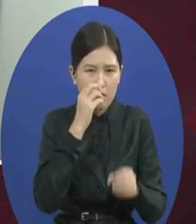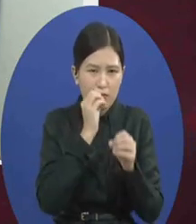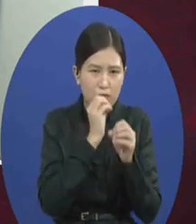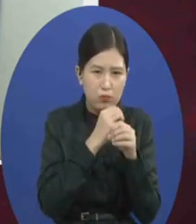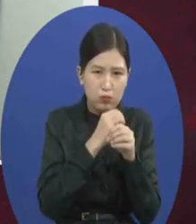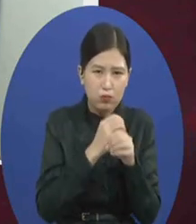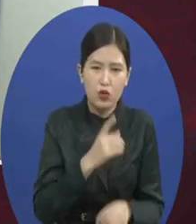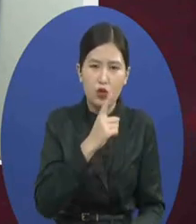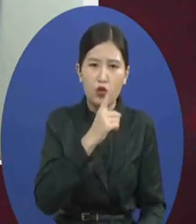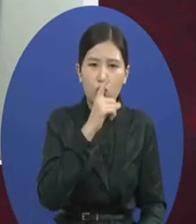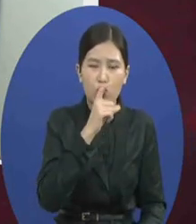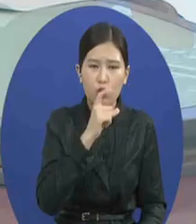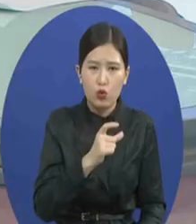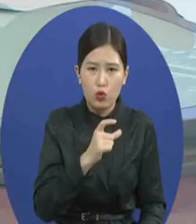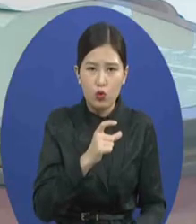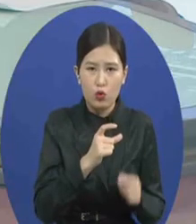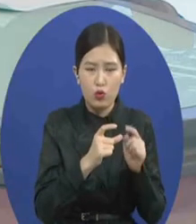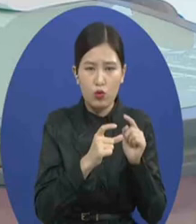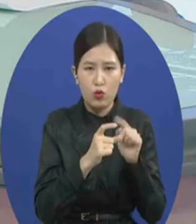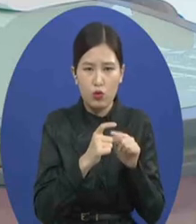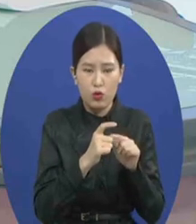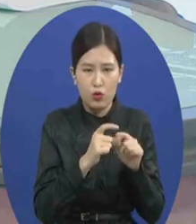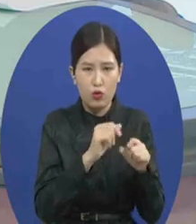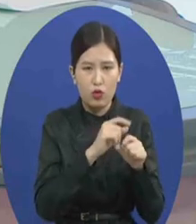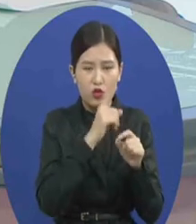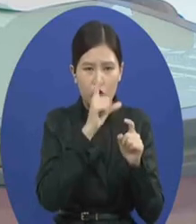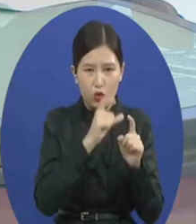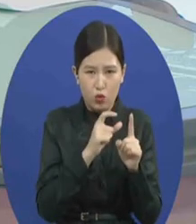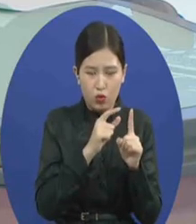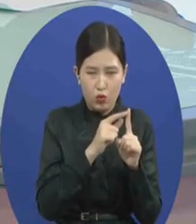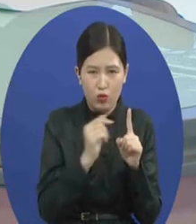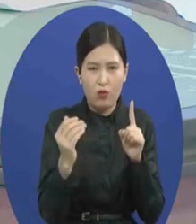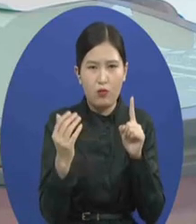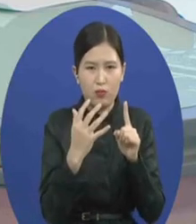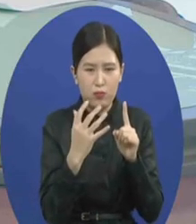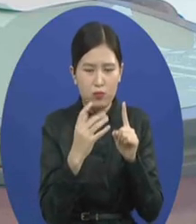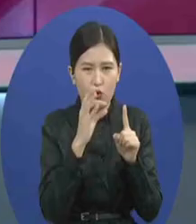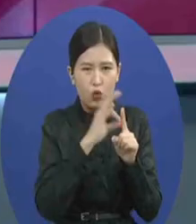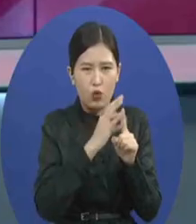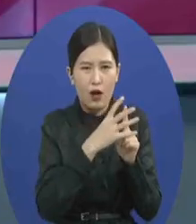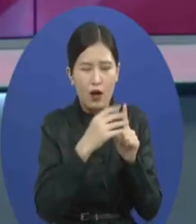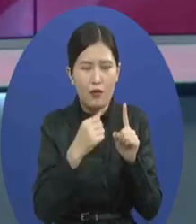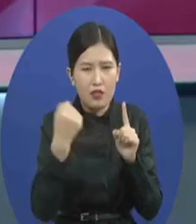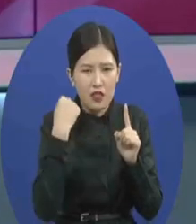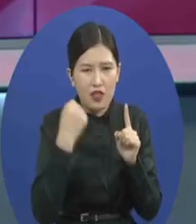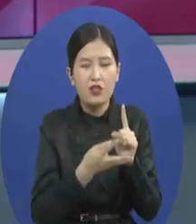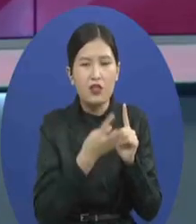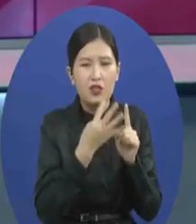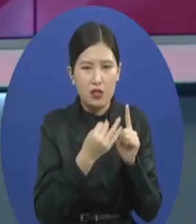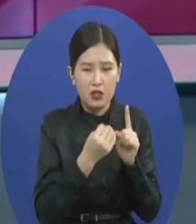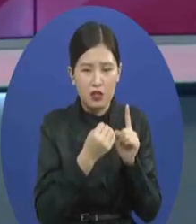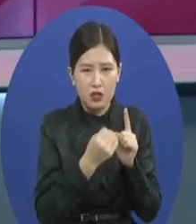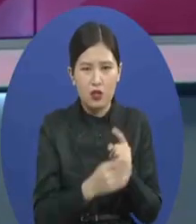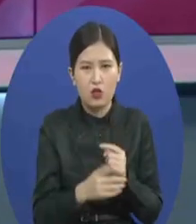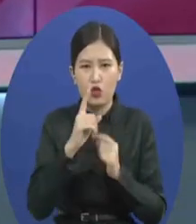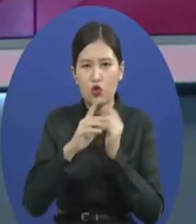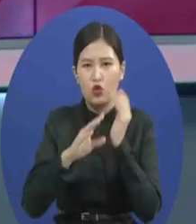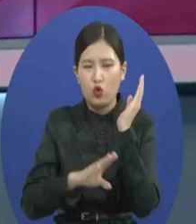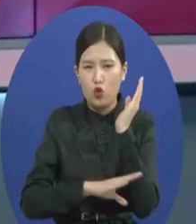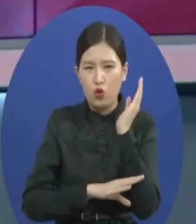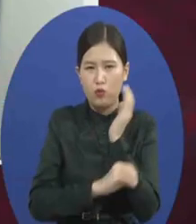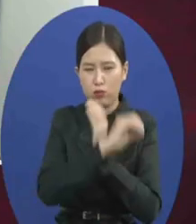хүний дунджаар хамтарлуулах хүний тоон хэд байна. За авч өдөрт авч байгаа шинжилгээнүүдийн байна хэдэн хорны эрэг